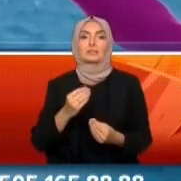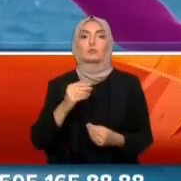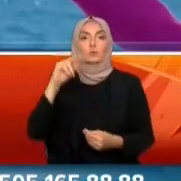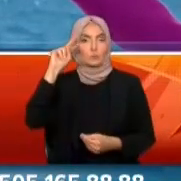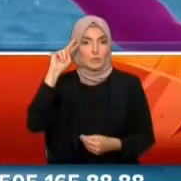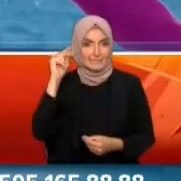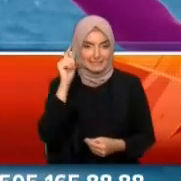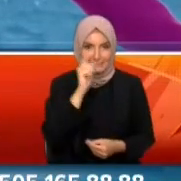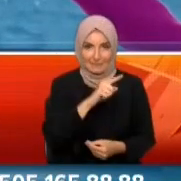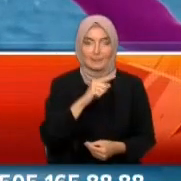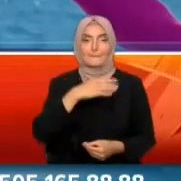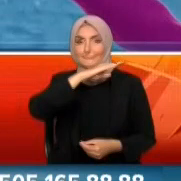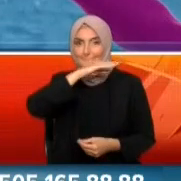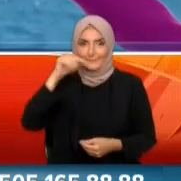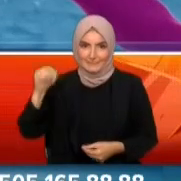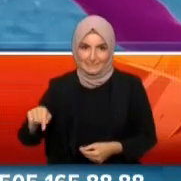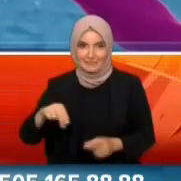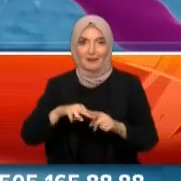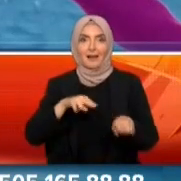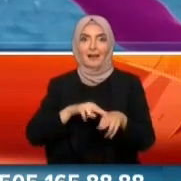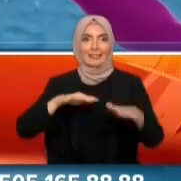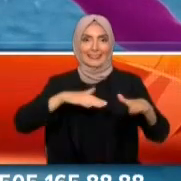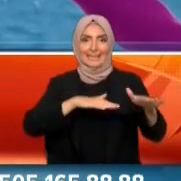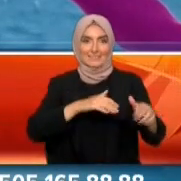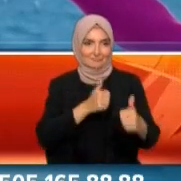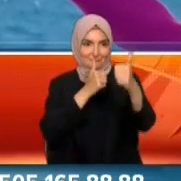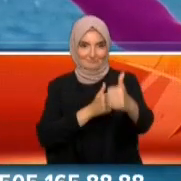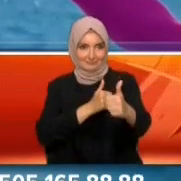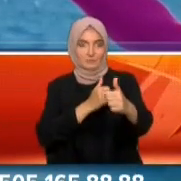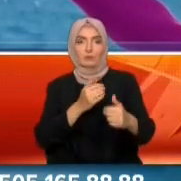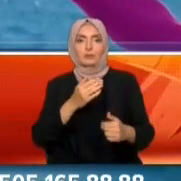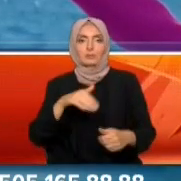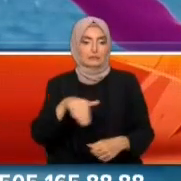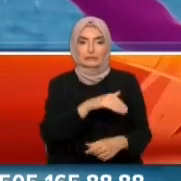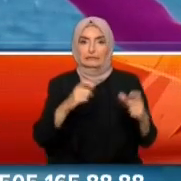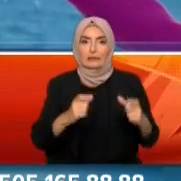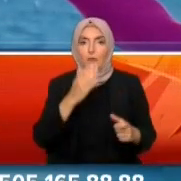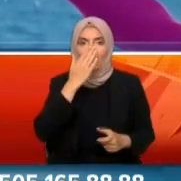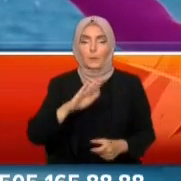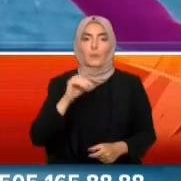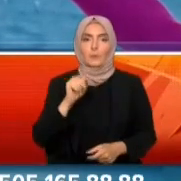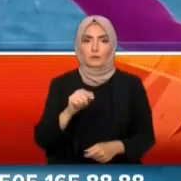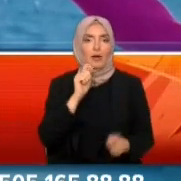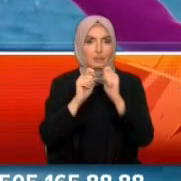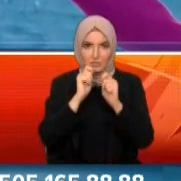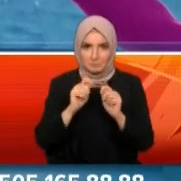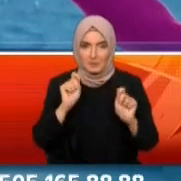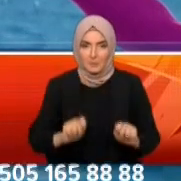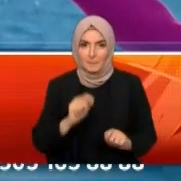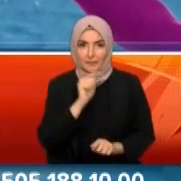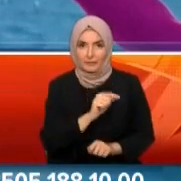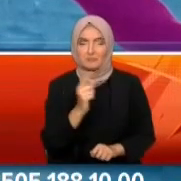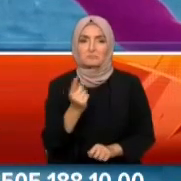Mısır'ın Akdeniz'de birbirine sınırı yok. Tabii Türkiye, uluslararası hukukta da hiçbir tutar yanı olmayan anlaşmaya sert bir dille